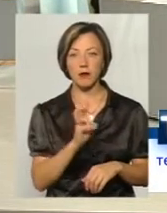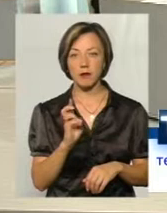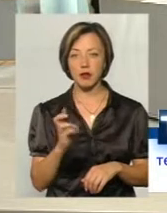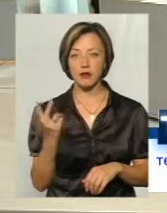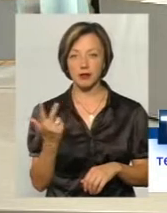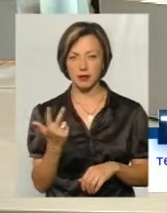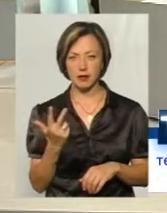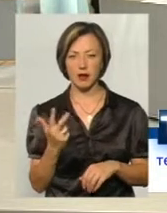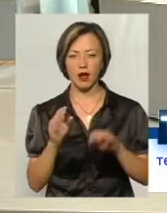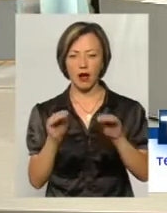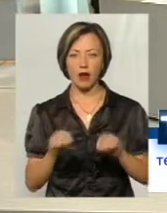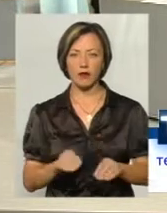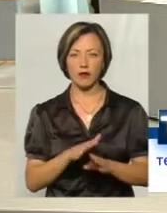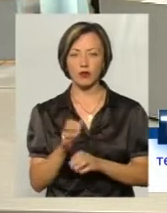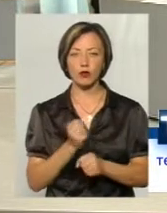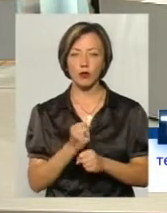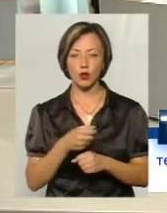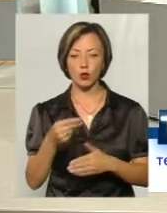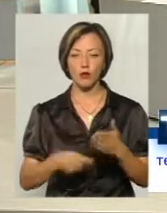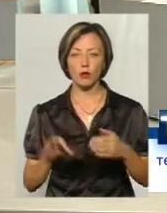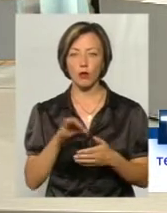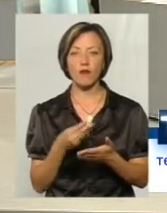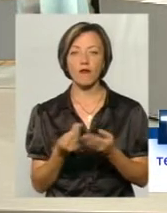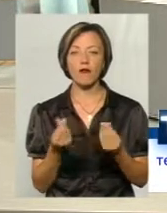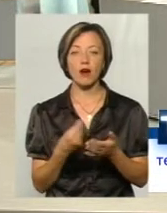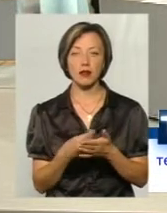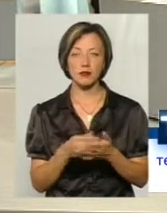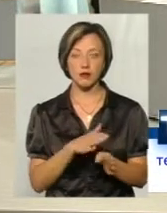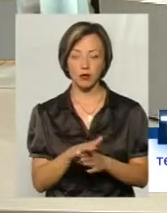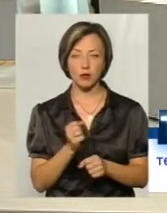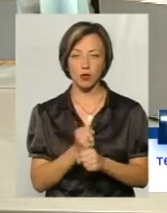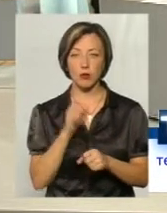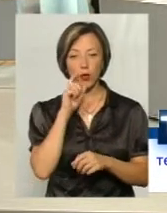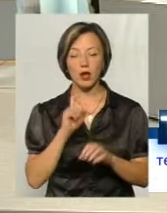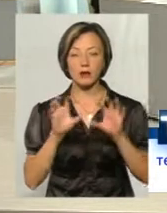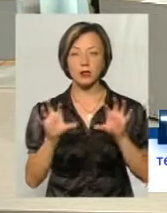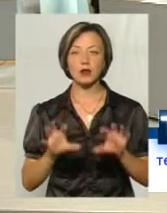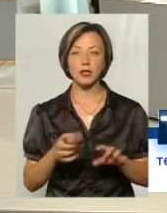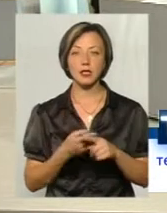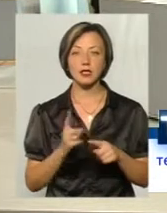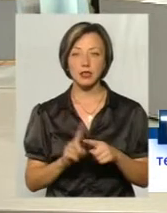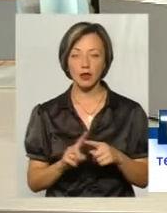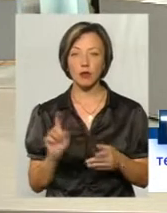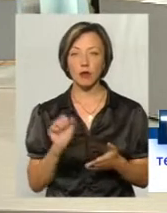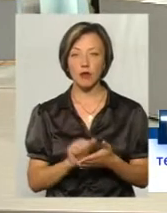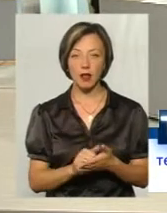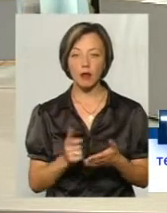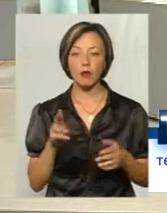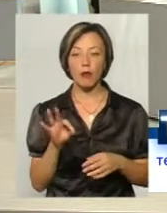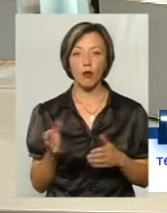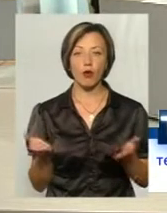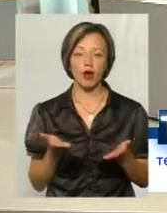це акти виконаних робіт і довідка про вартість виконаних робіт. По українському законодавству це є нормативні документи, по